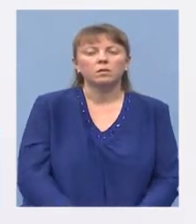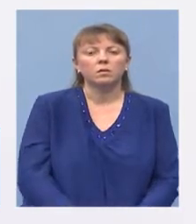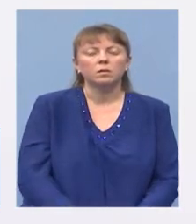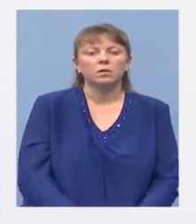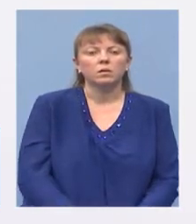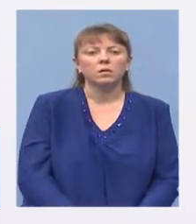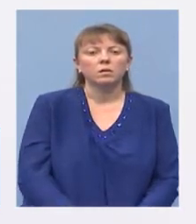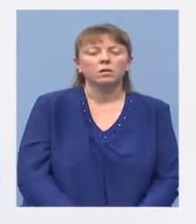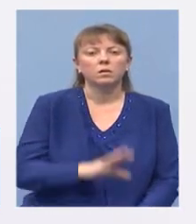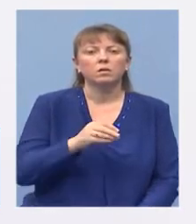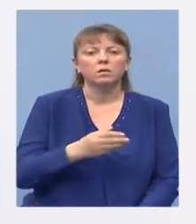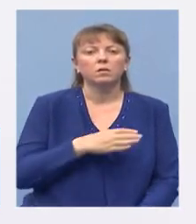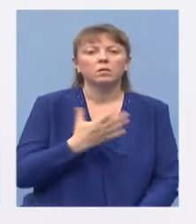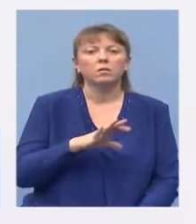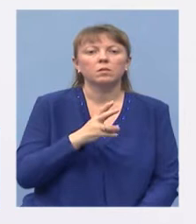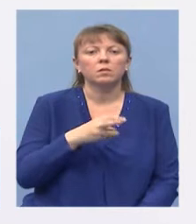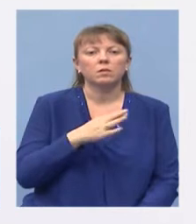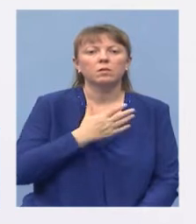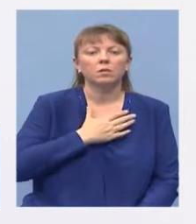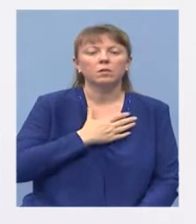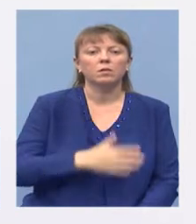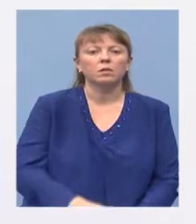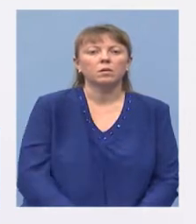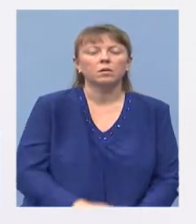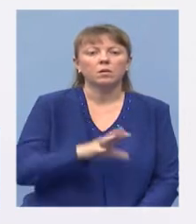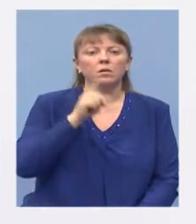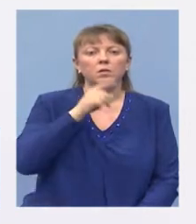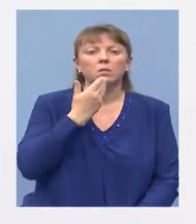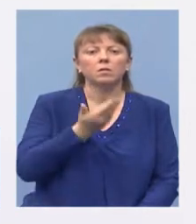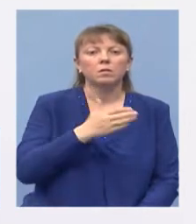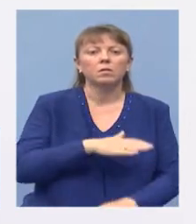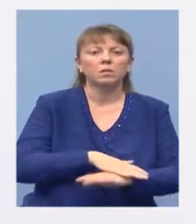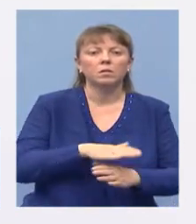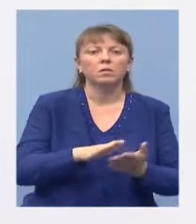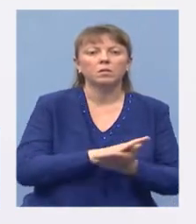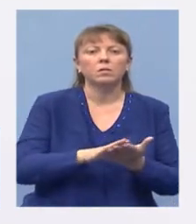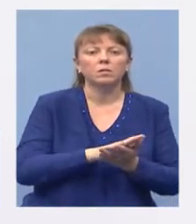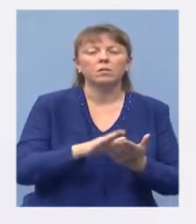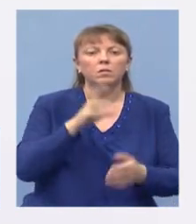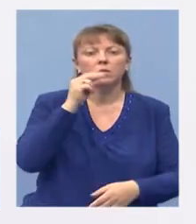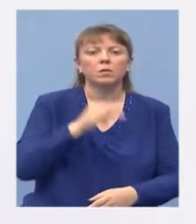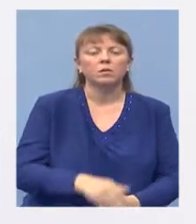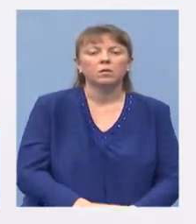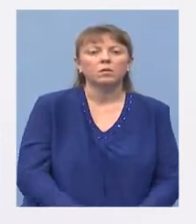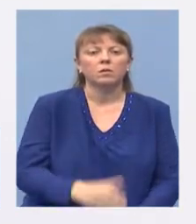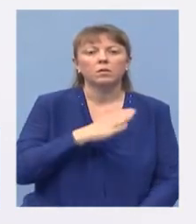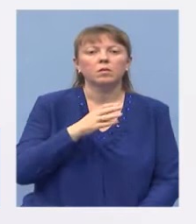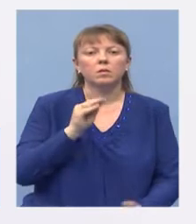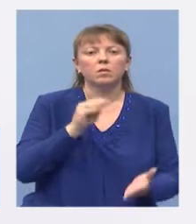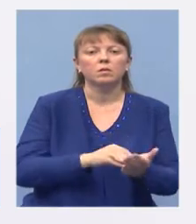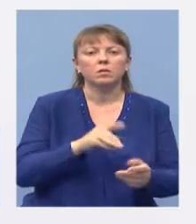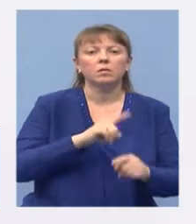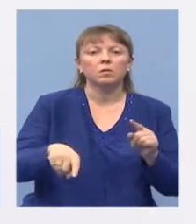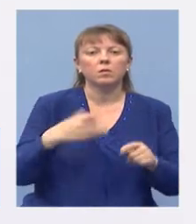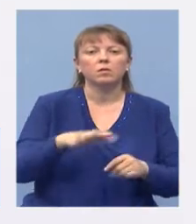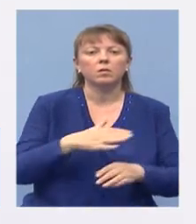через ИИН все данные подтягиваются к нам, то есть вы знаете, у вас не спрашивают фамилию, имя, отчество, дату рождения, а уже забивают ИИН, все ваши